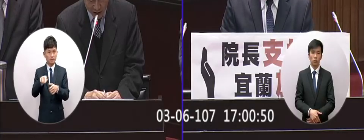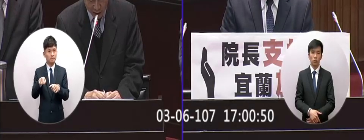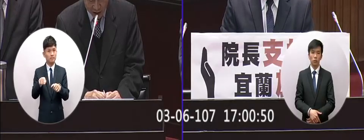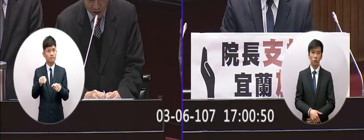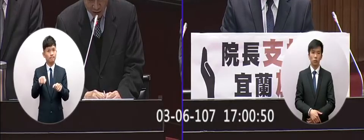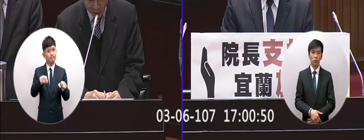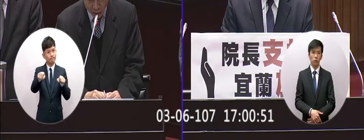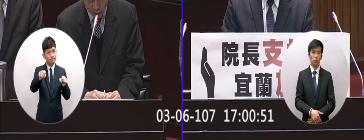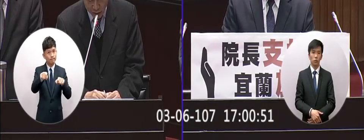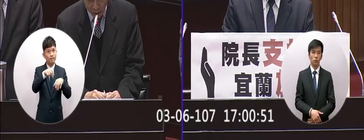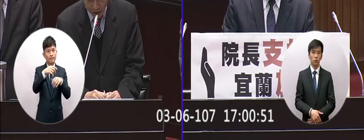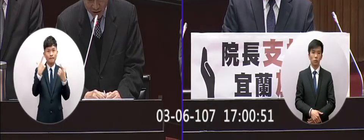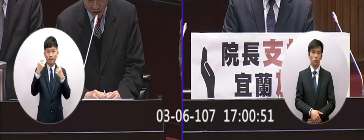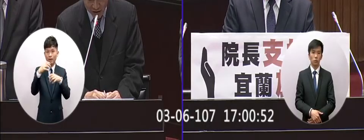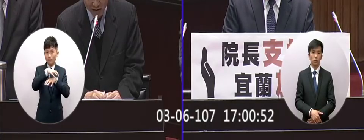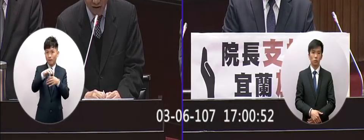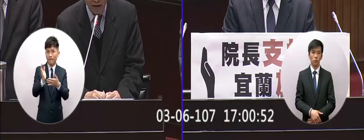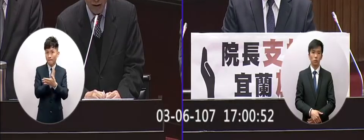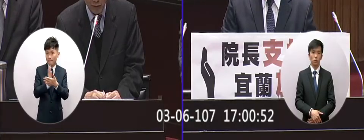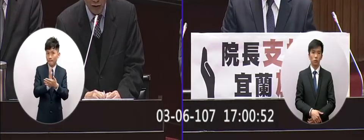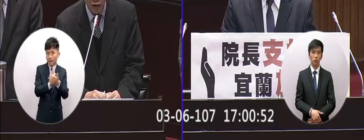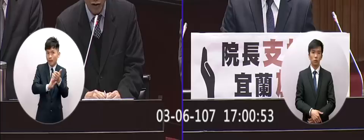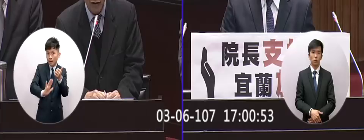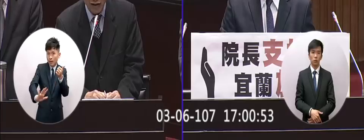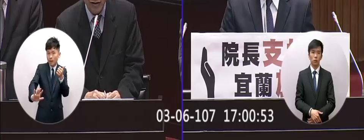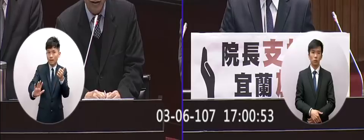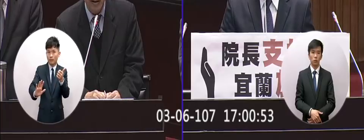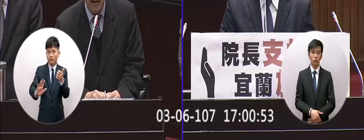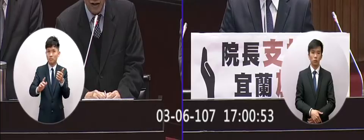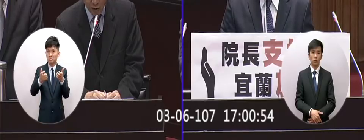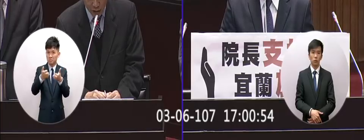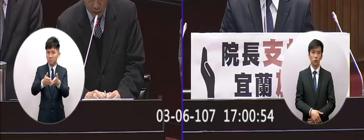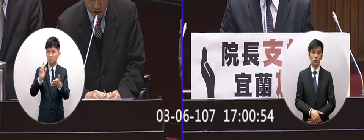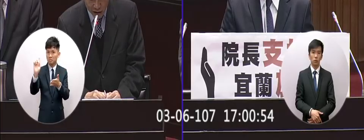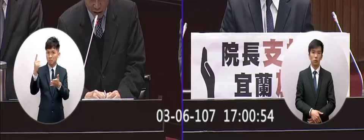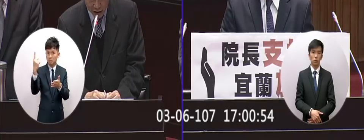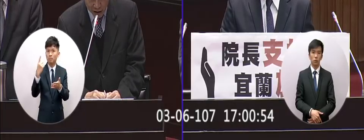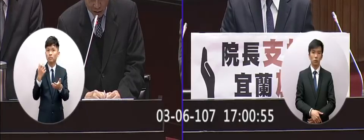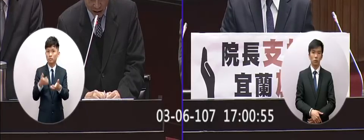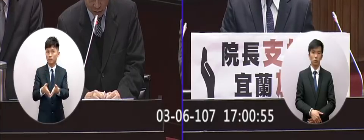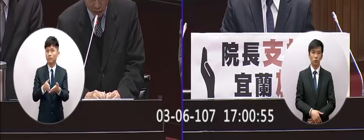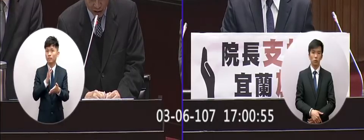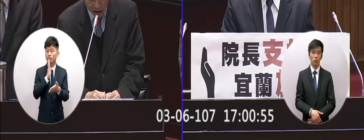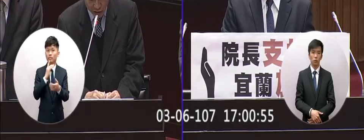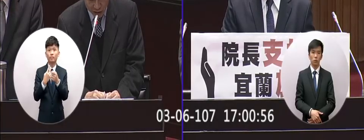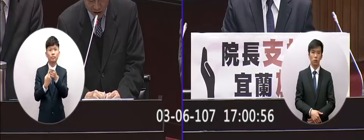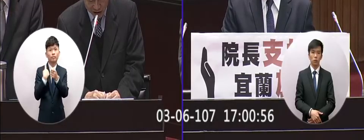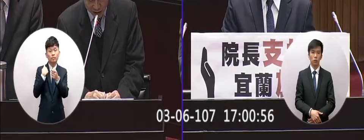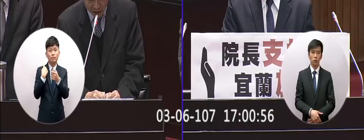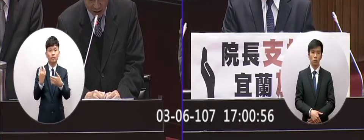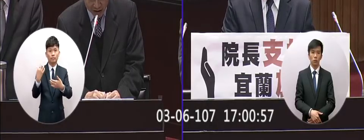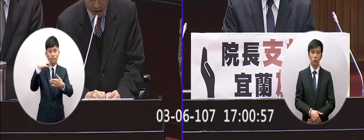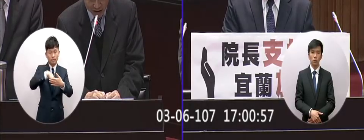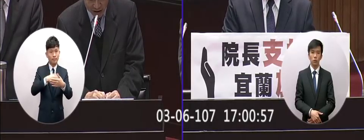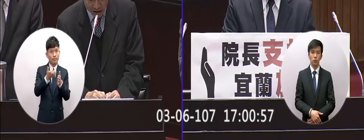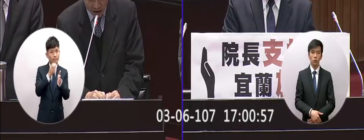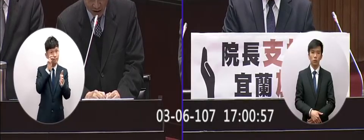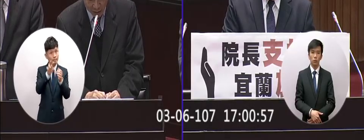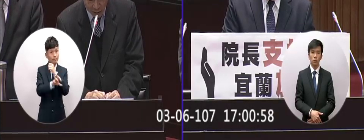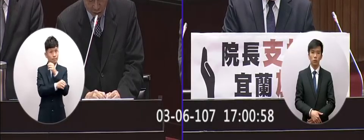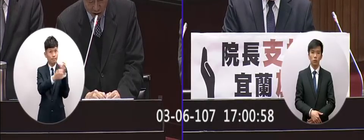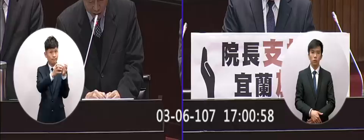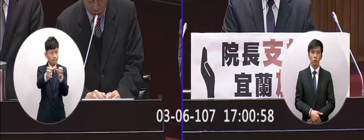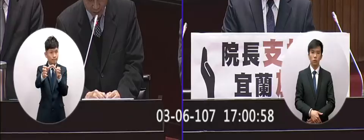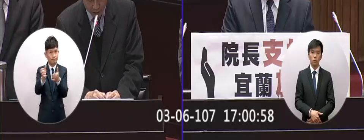该在环境影响评估里面把它当成是比较重要的因子，所以我们在去年就纳入前瞻基础建设里面当成是一